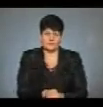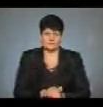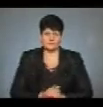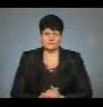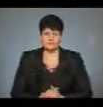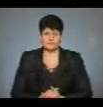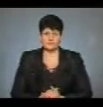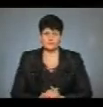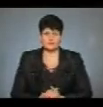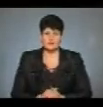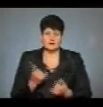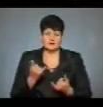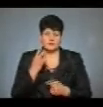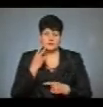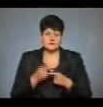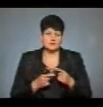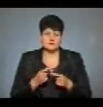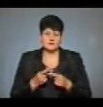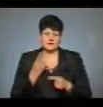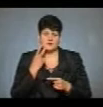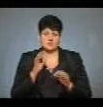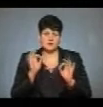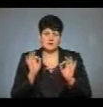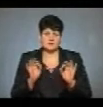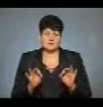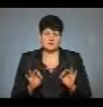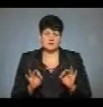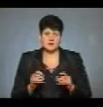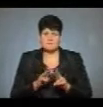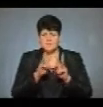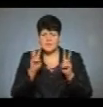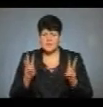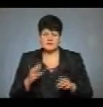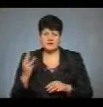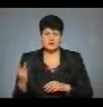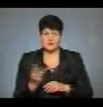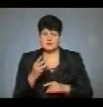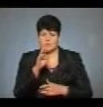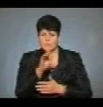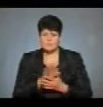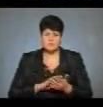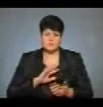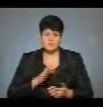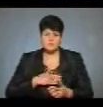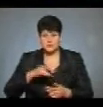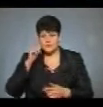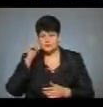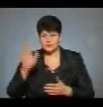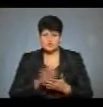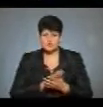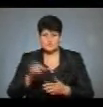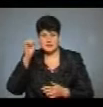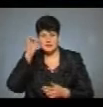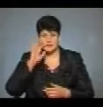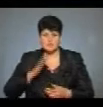Дух винені повсякчас і навіки вічні, амінь. Весь свята Троїця, помилуй нас, Господи, очисти ріки